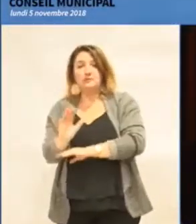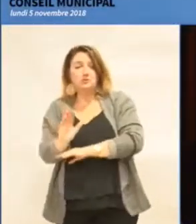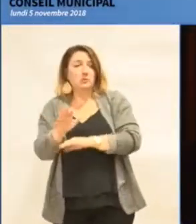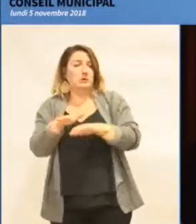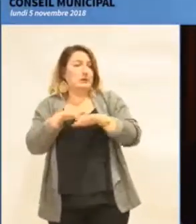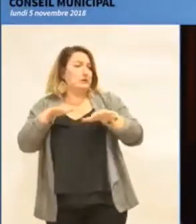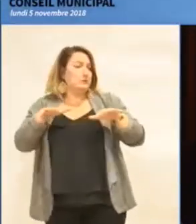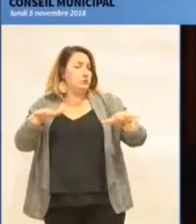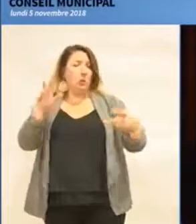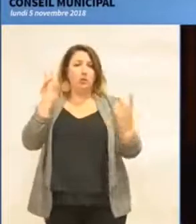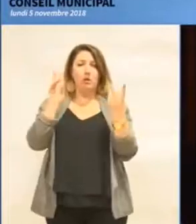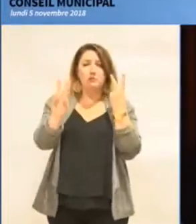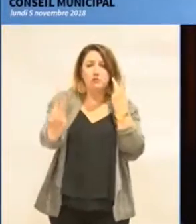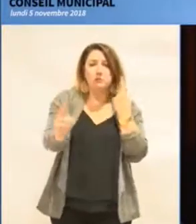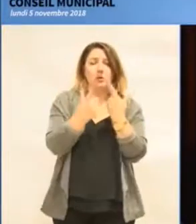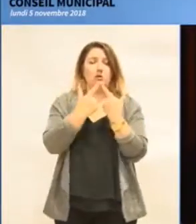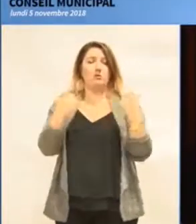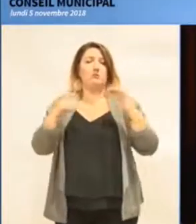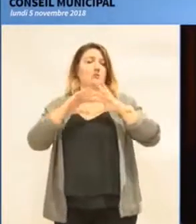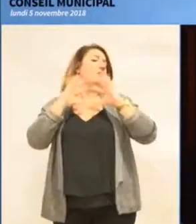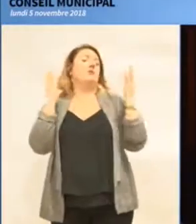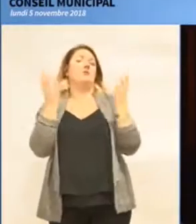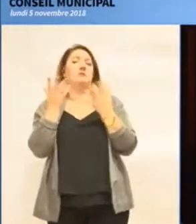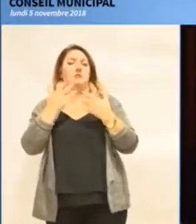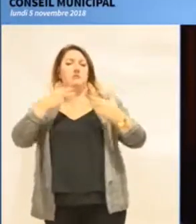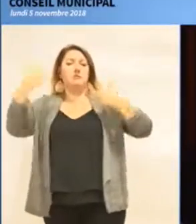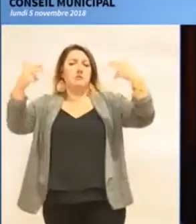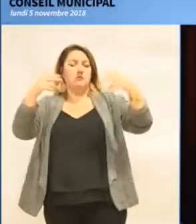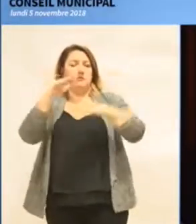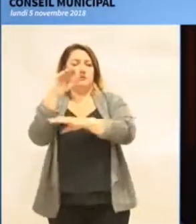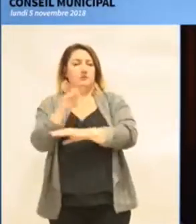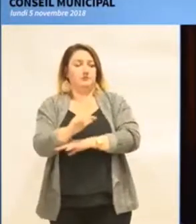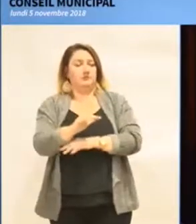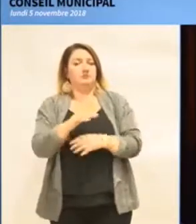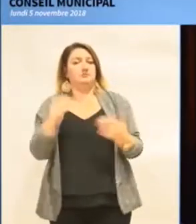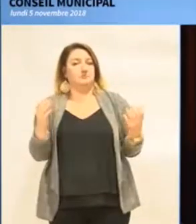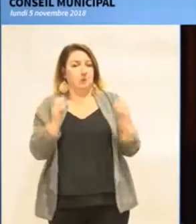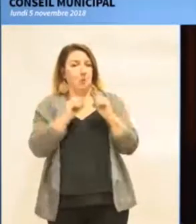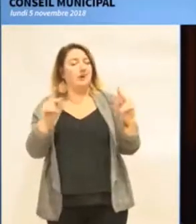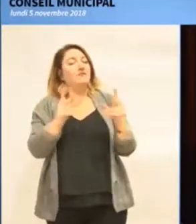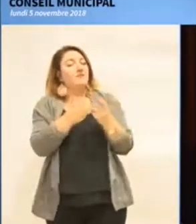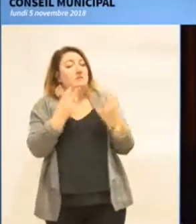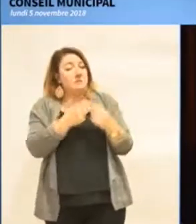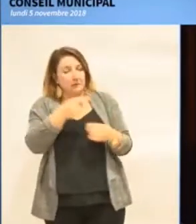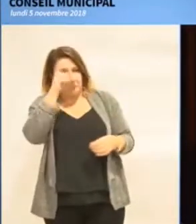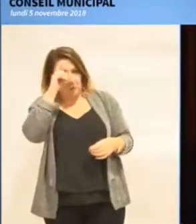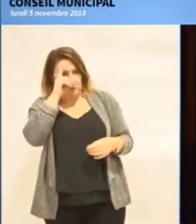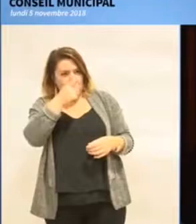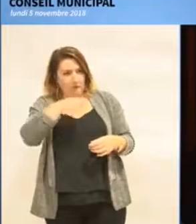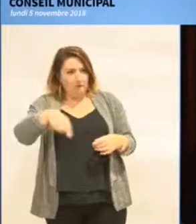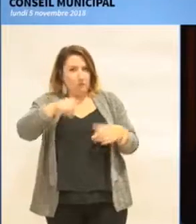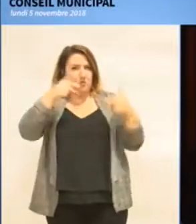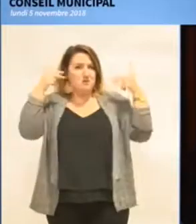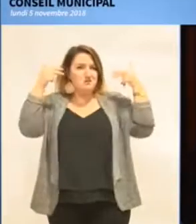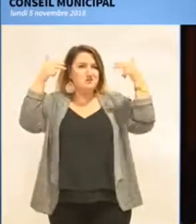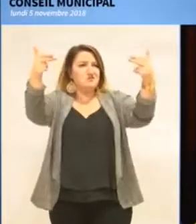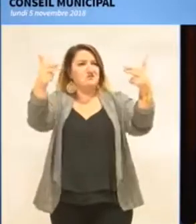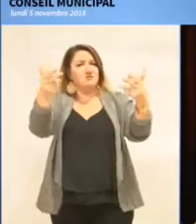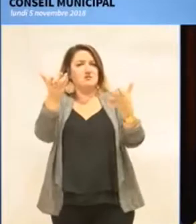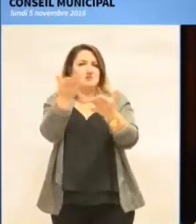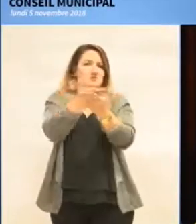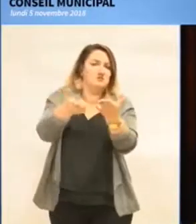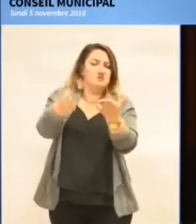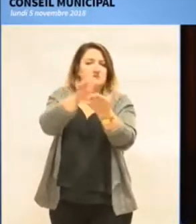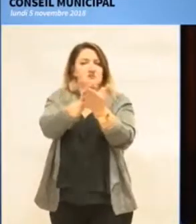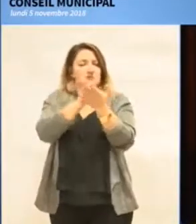pourquoi vous mainteniez aujourd'hui votre décision de ne pas renforcer ce réseau. Cela aurait été très intéressant